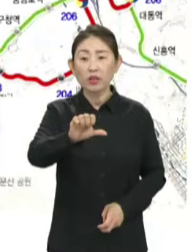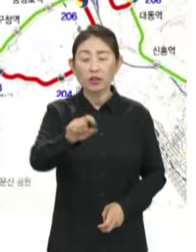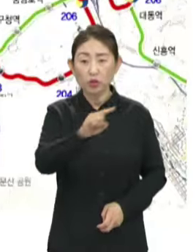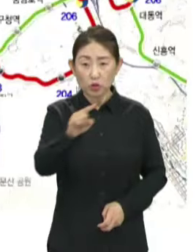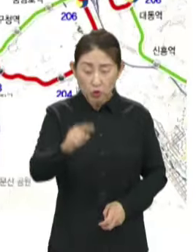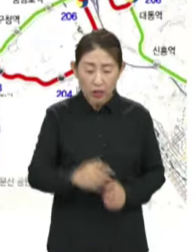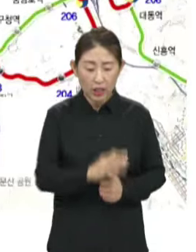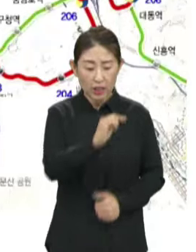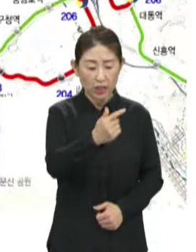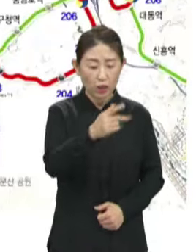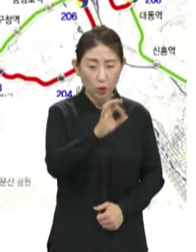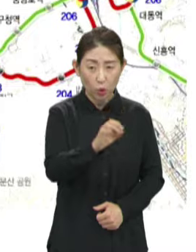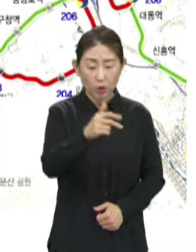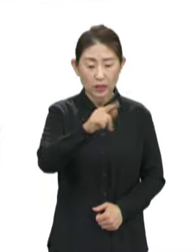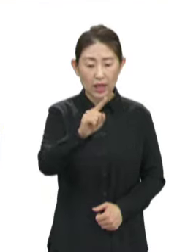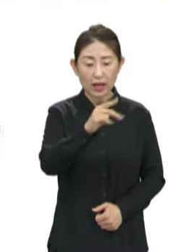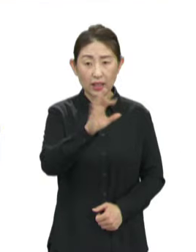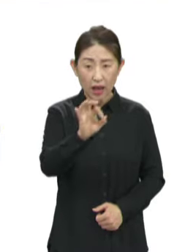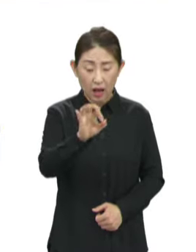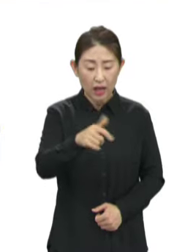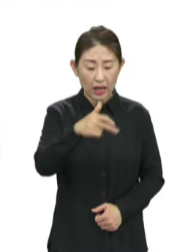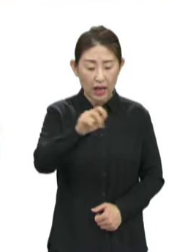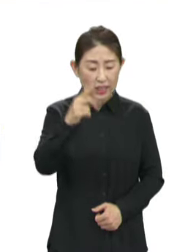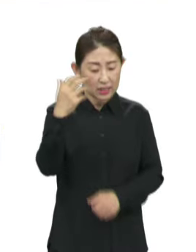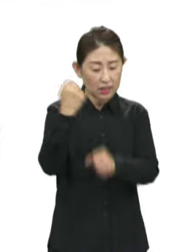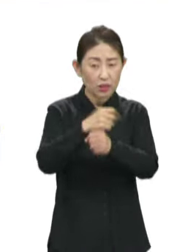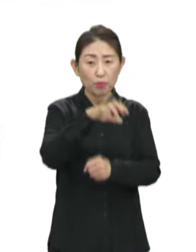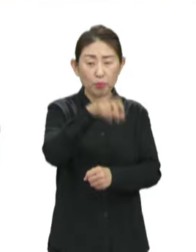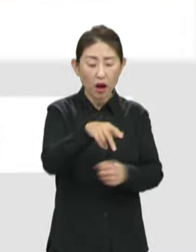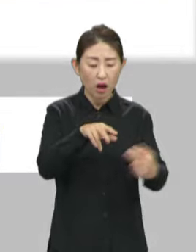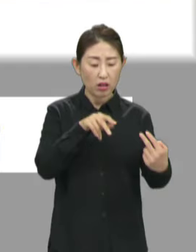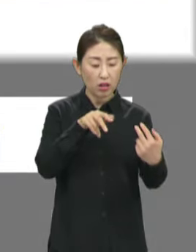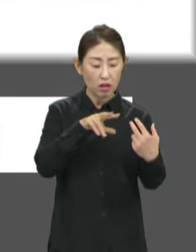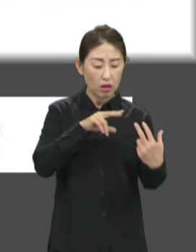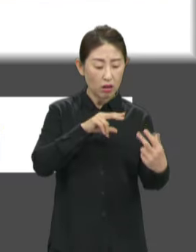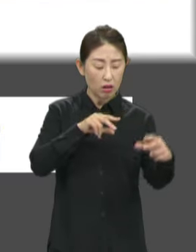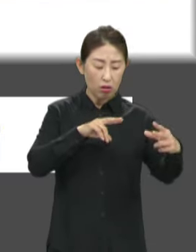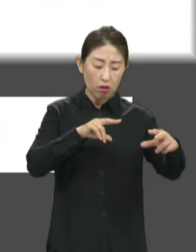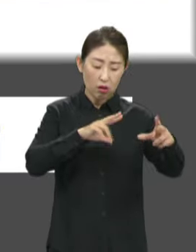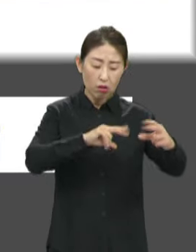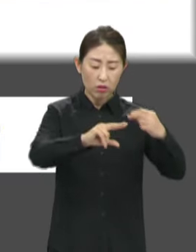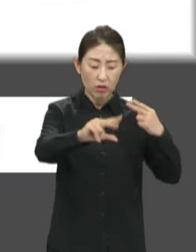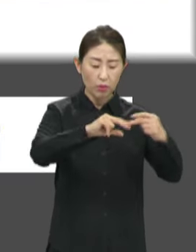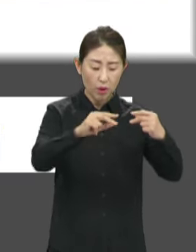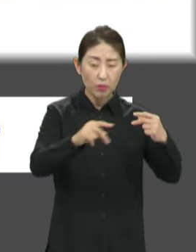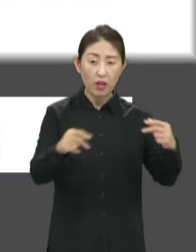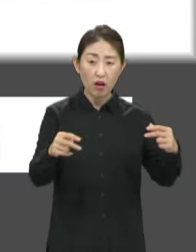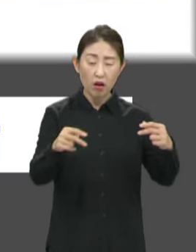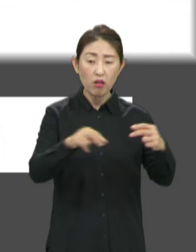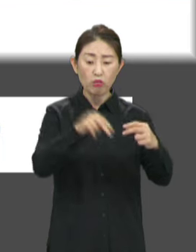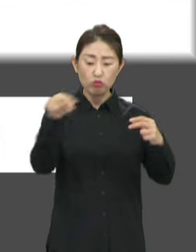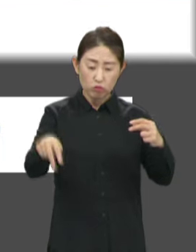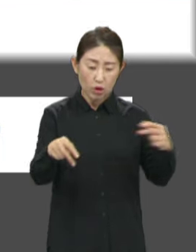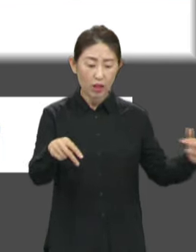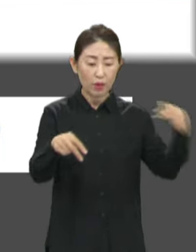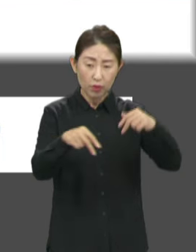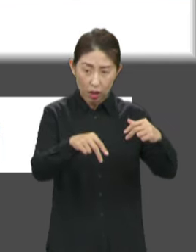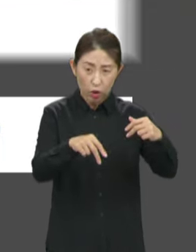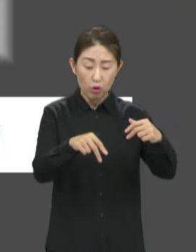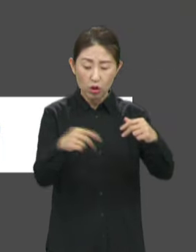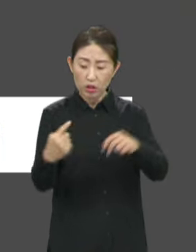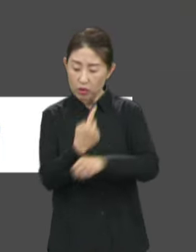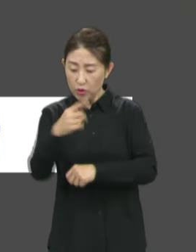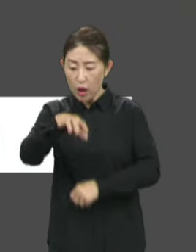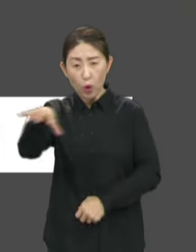좁은 인동과 자양, 카이스트 정거장은 상하행성 승강장을 공유하는 섬식으로 나머지 42곳은 많은